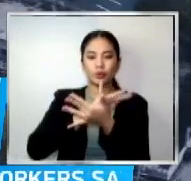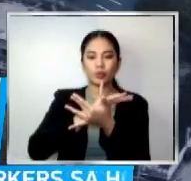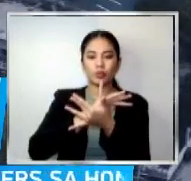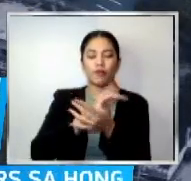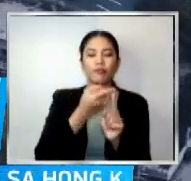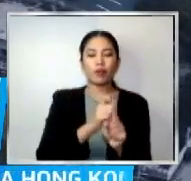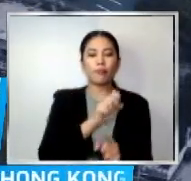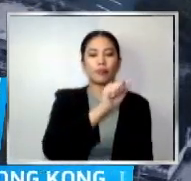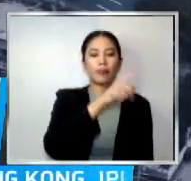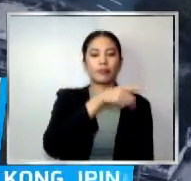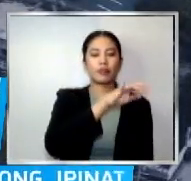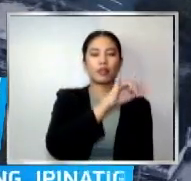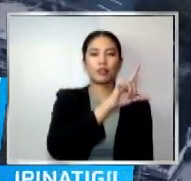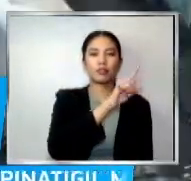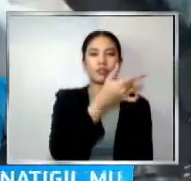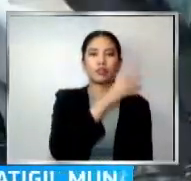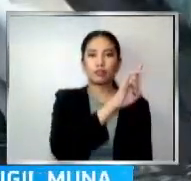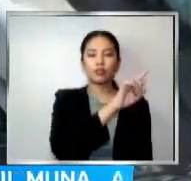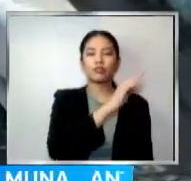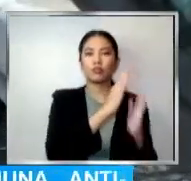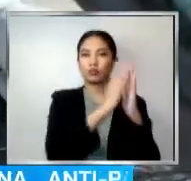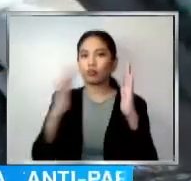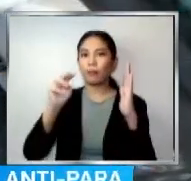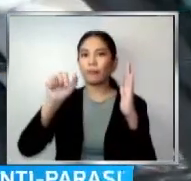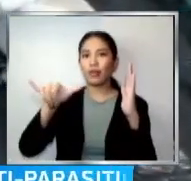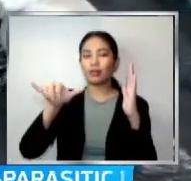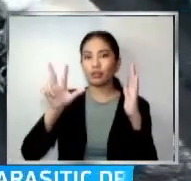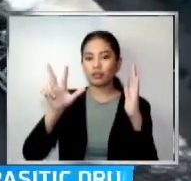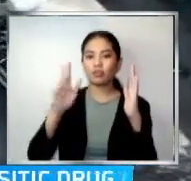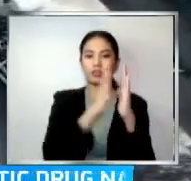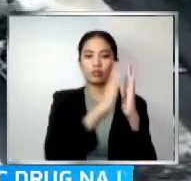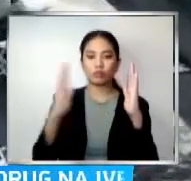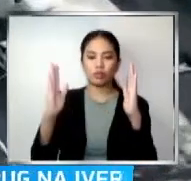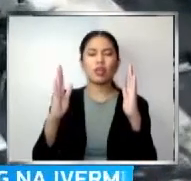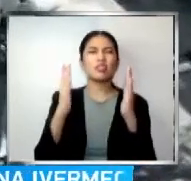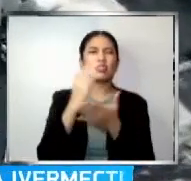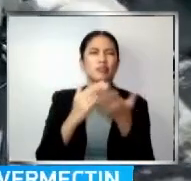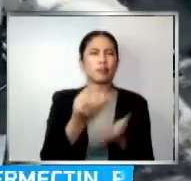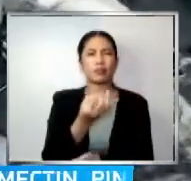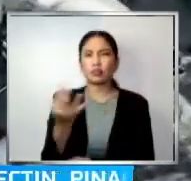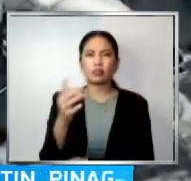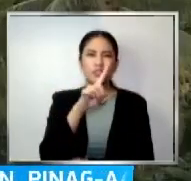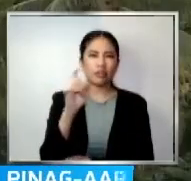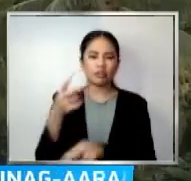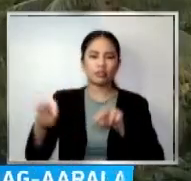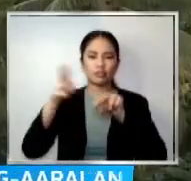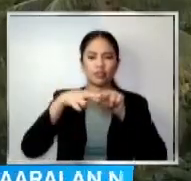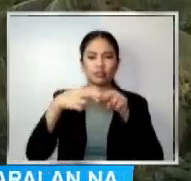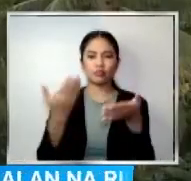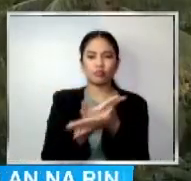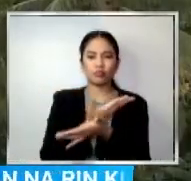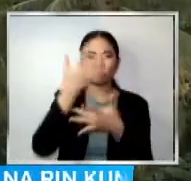pa noong linggo ng April 20 hanggang 26. Ang ilan, 100 o higit pa ang lamang ng naitalang bagong kaso, kabilang